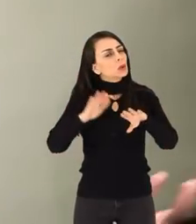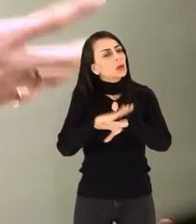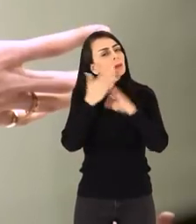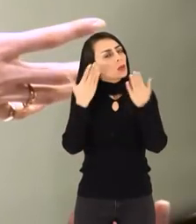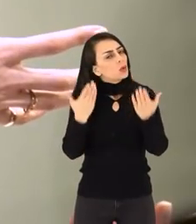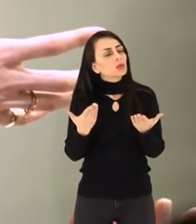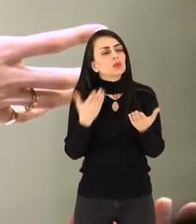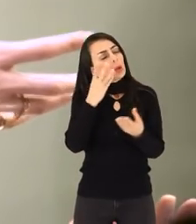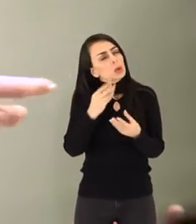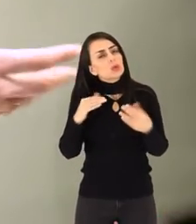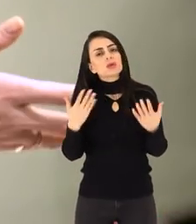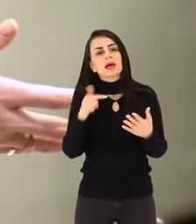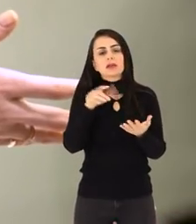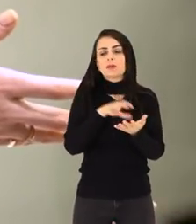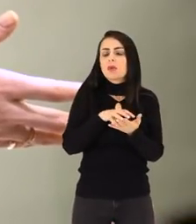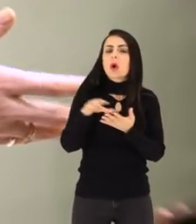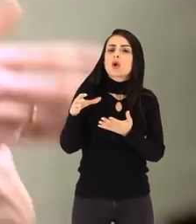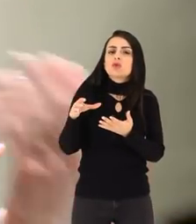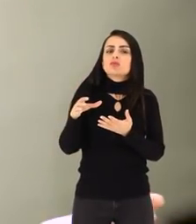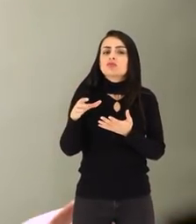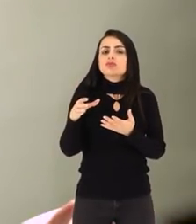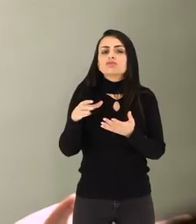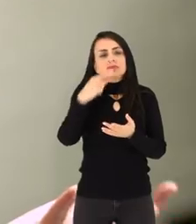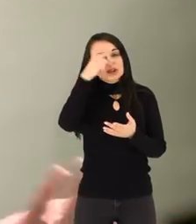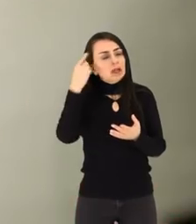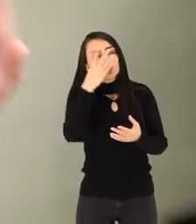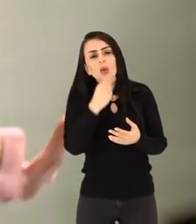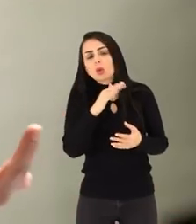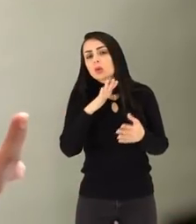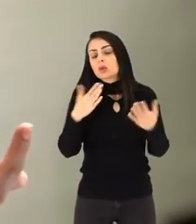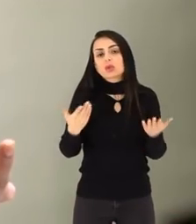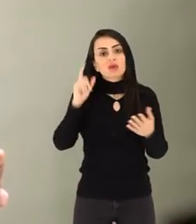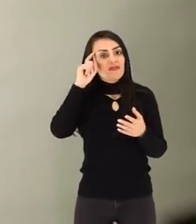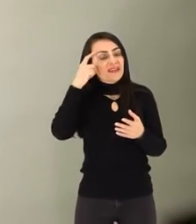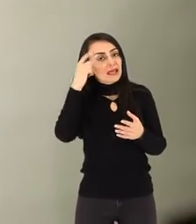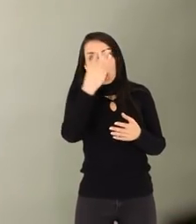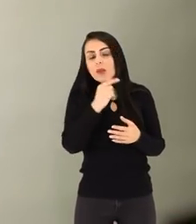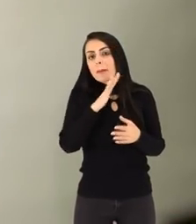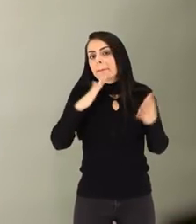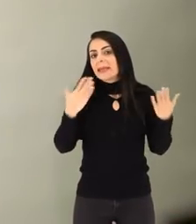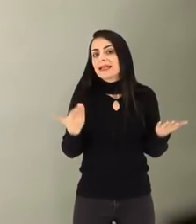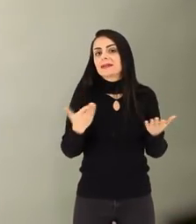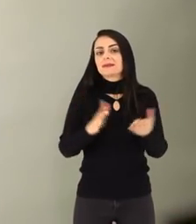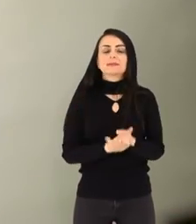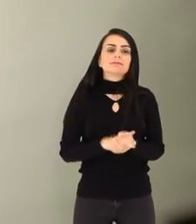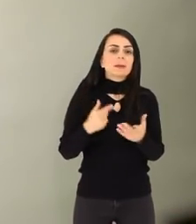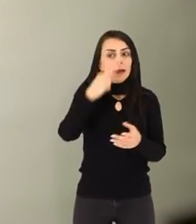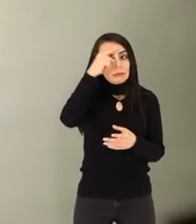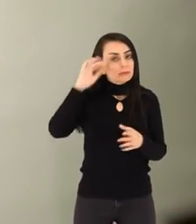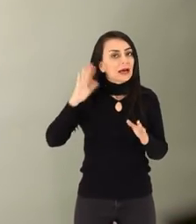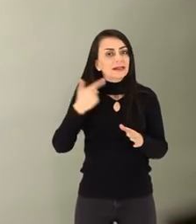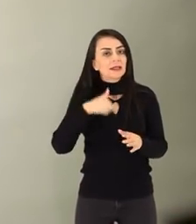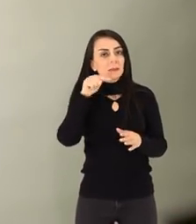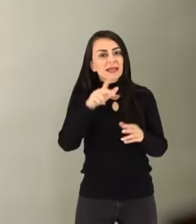orada da böyle bir alanı gösterme gibi bir şansımız olsaydı belki fikirleri olacaktı. Belki de beni orada